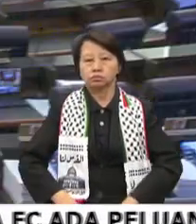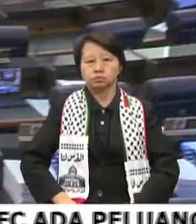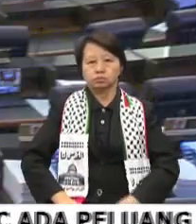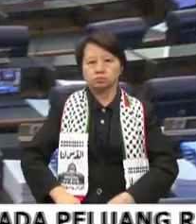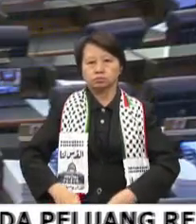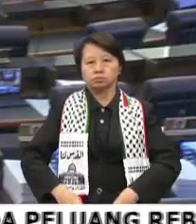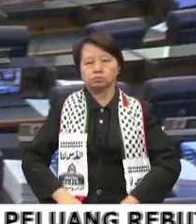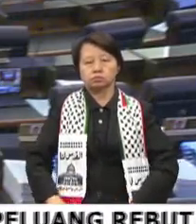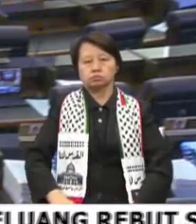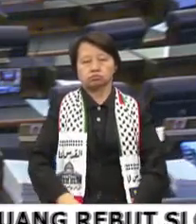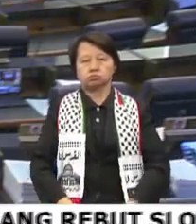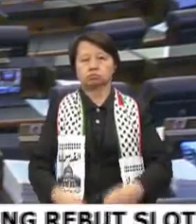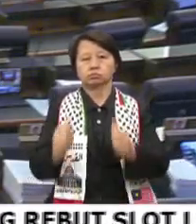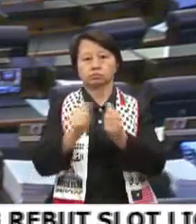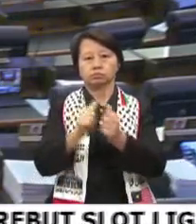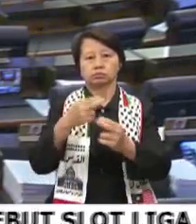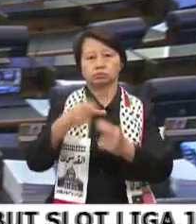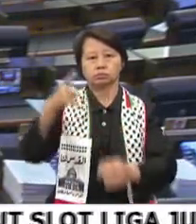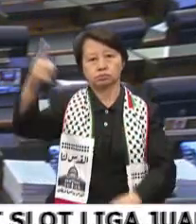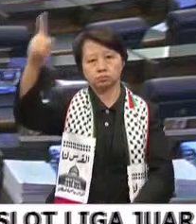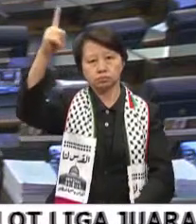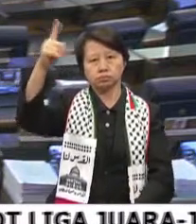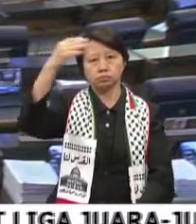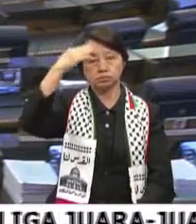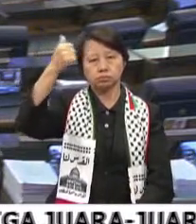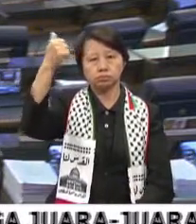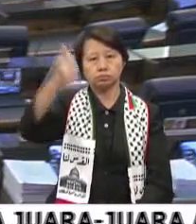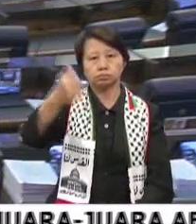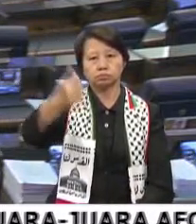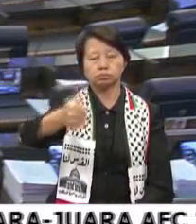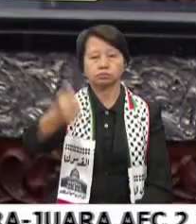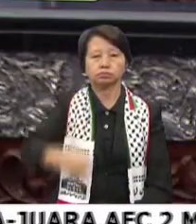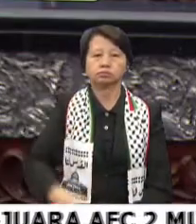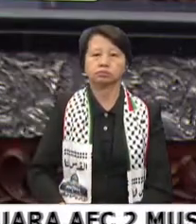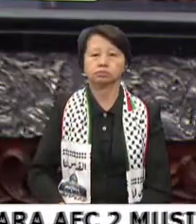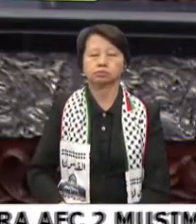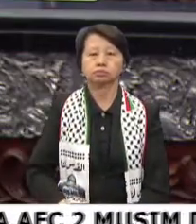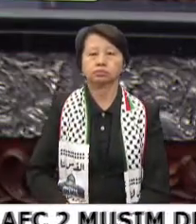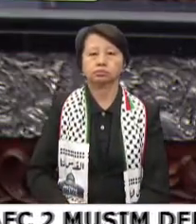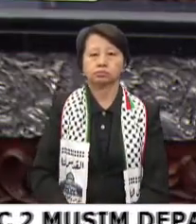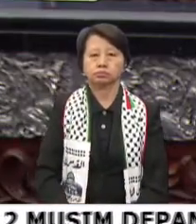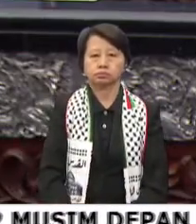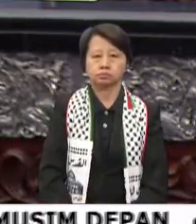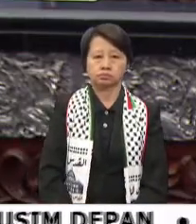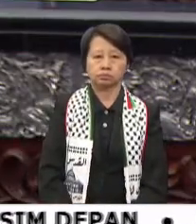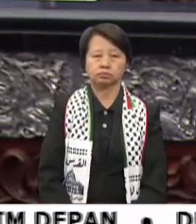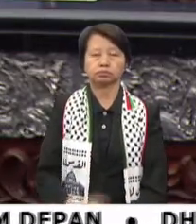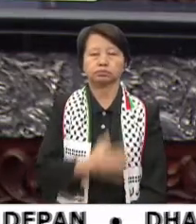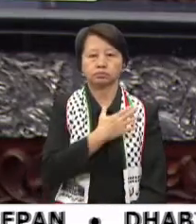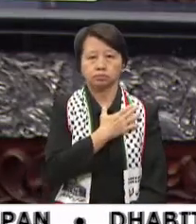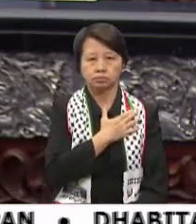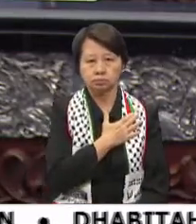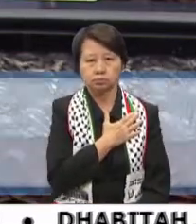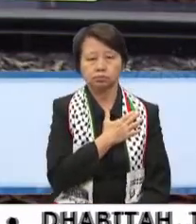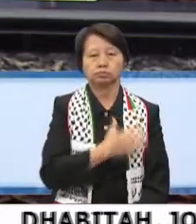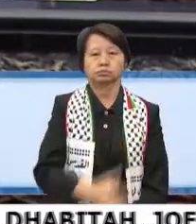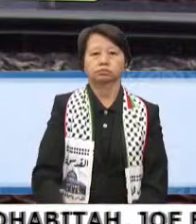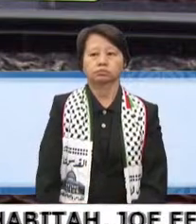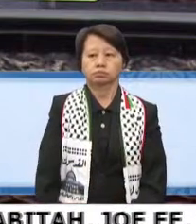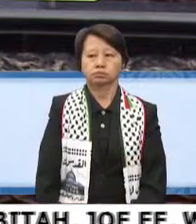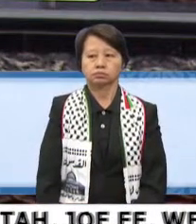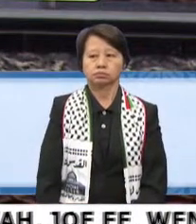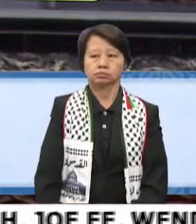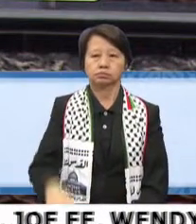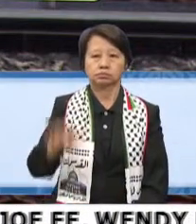bismillahirrahmanirrahim assalamualaikum warahmatullahi taala wabarakatuh salam sejahtera